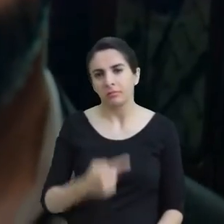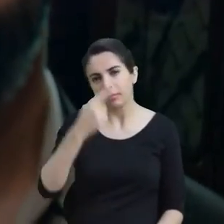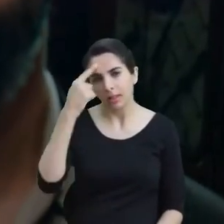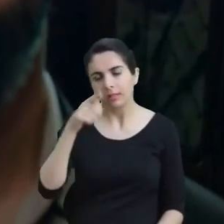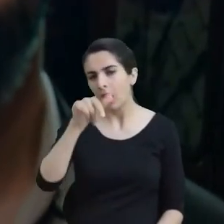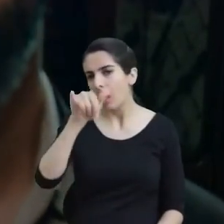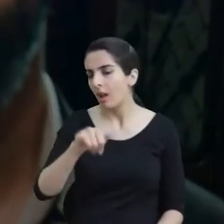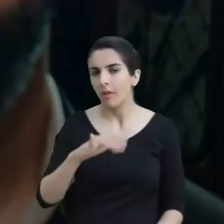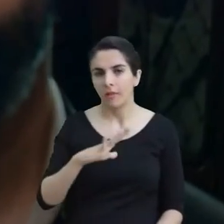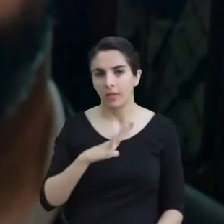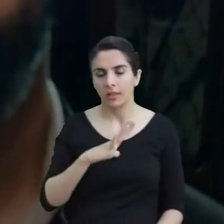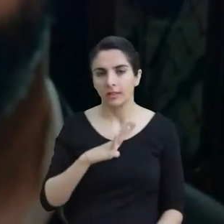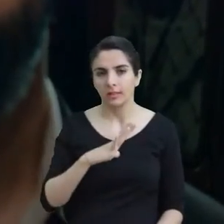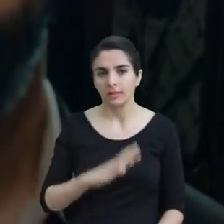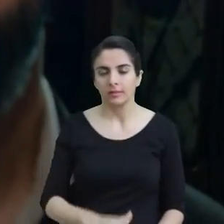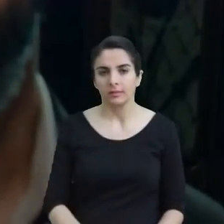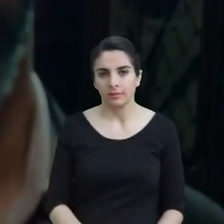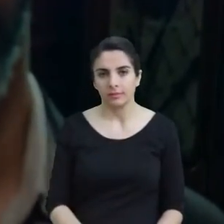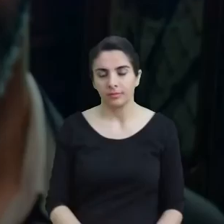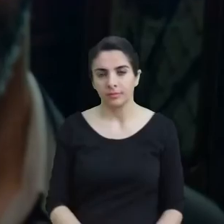Belki de siz haklısınız.